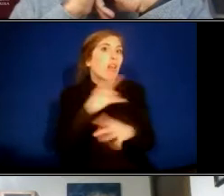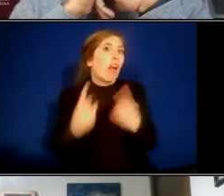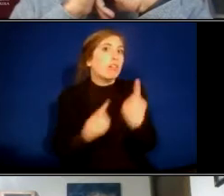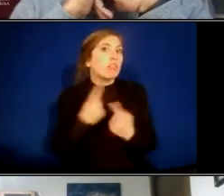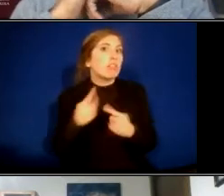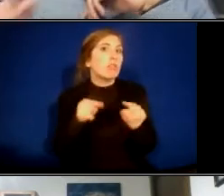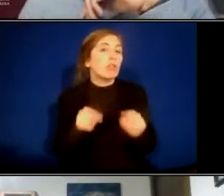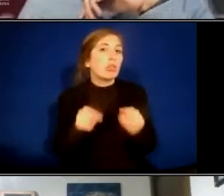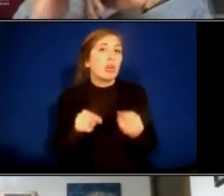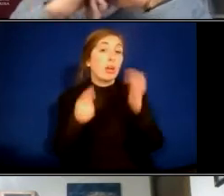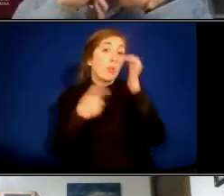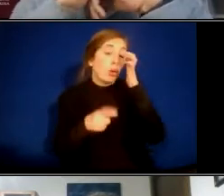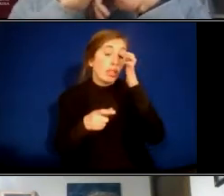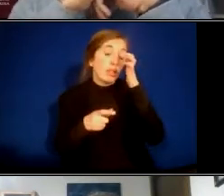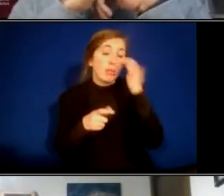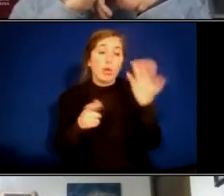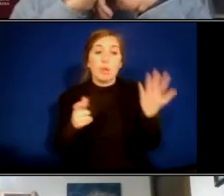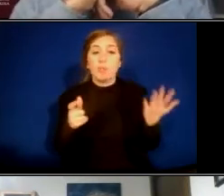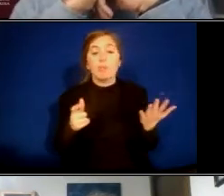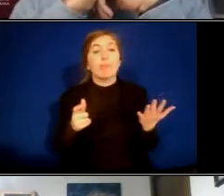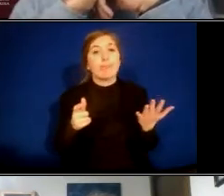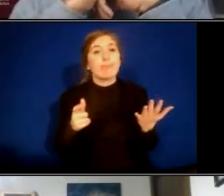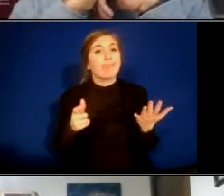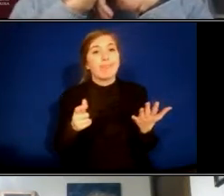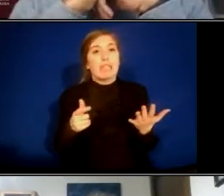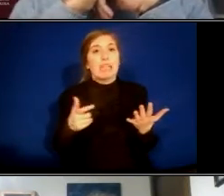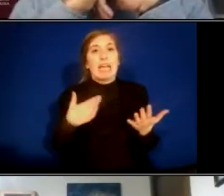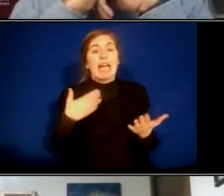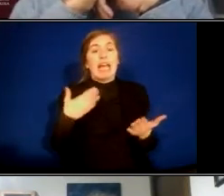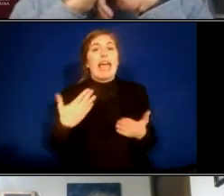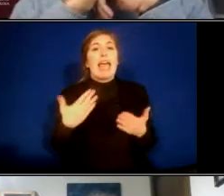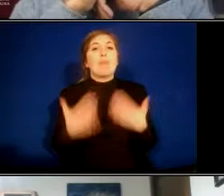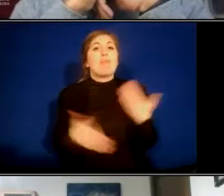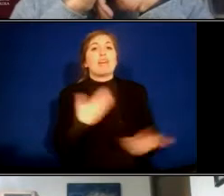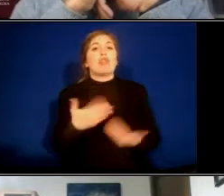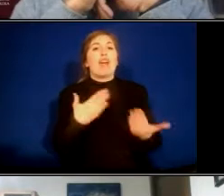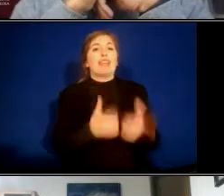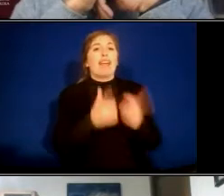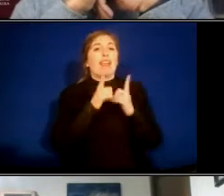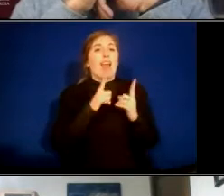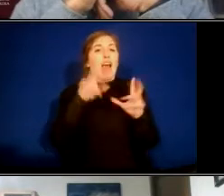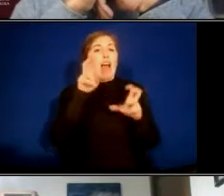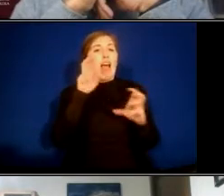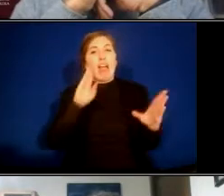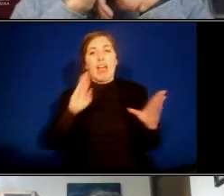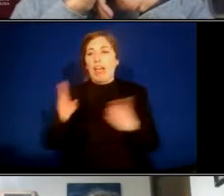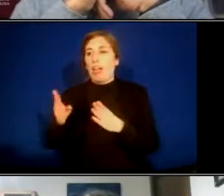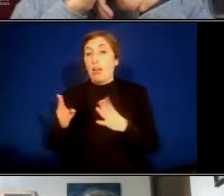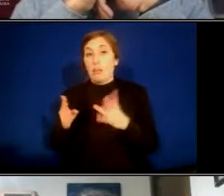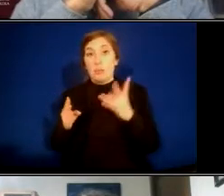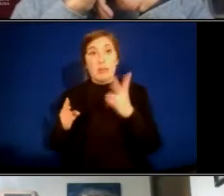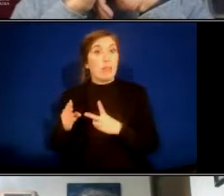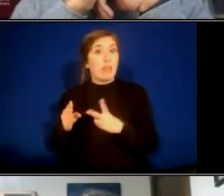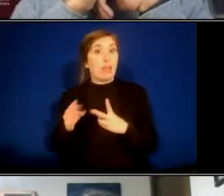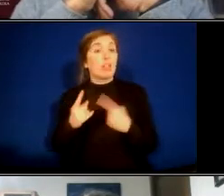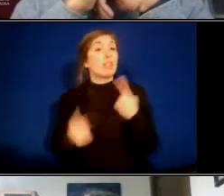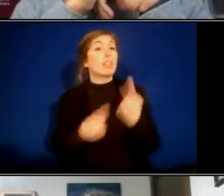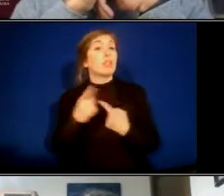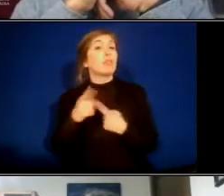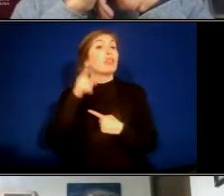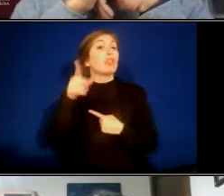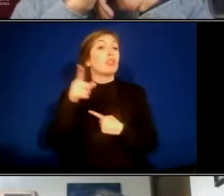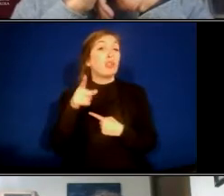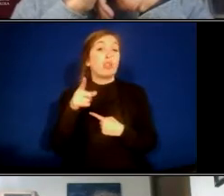le emergenze insomma, ci spostano su altri temi, ma ancora lì la situazione non è certo delle migliori.